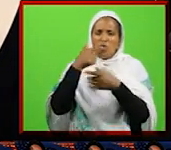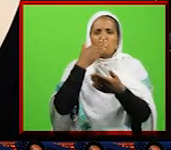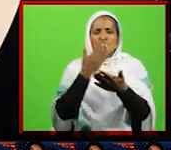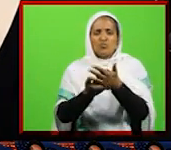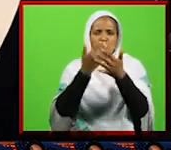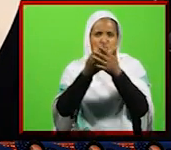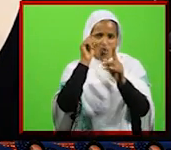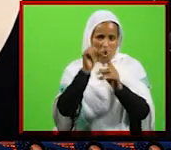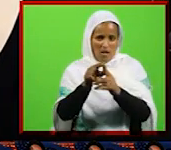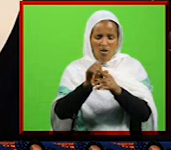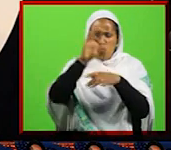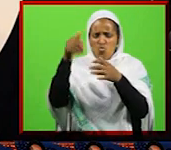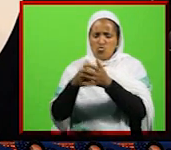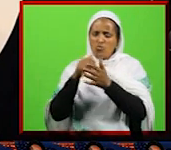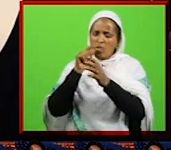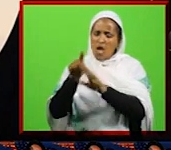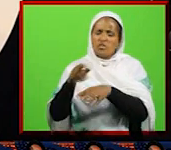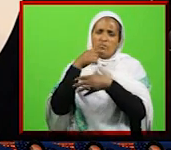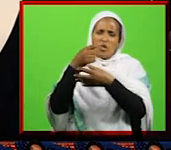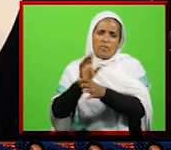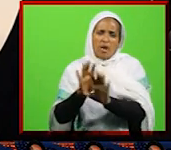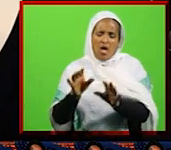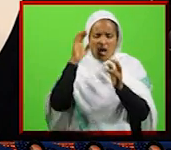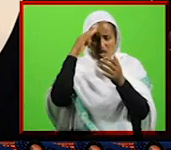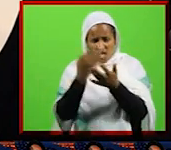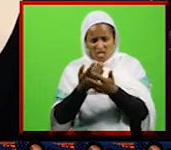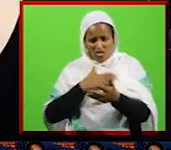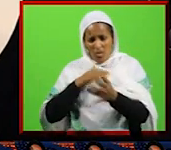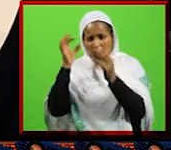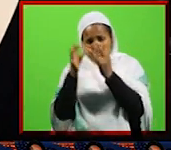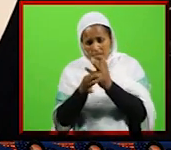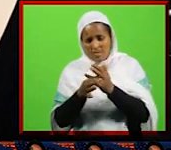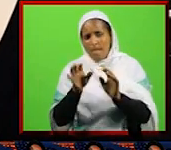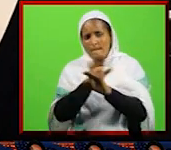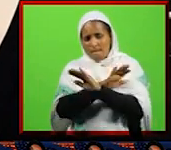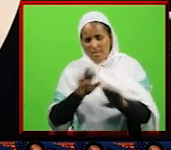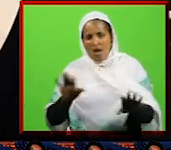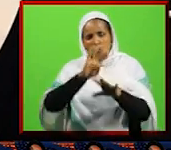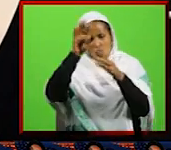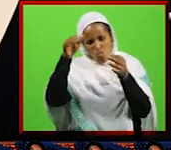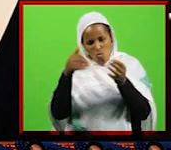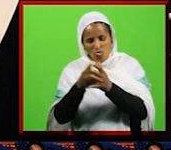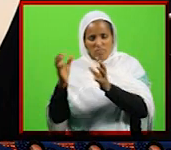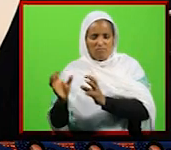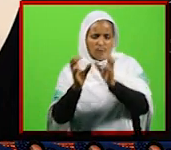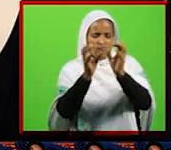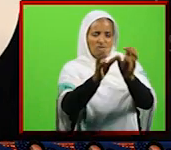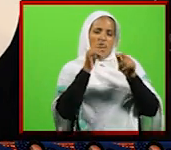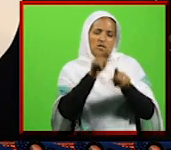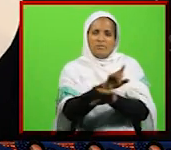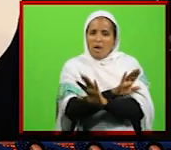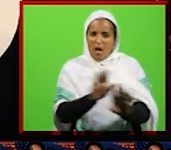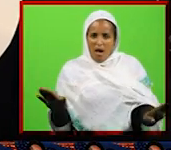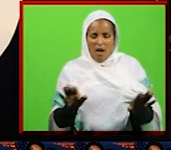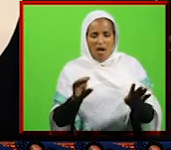ጥሩ ቃላት ናቸው። ሁሉ ላንች ብያለሁ ማለት ነው። በቃ እኔ ለልጄ ባለቤት ማለት ነው። ሁሉ ላንች ብያለሁ፣